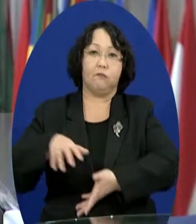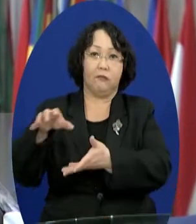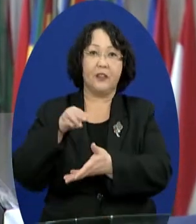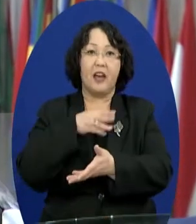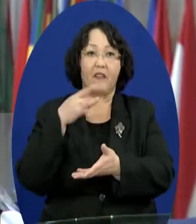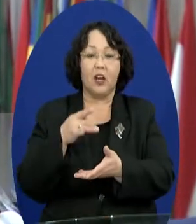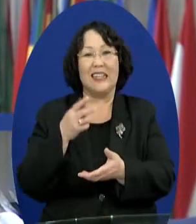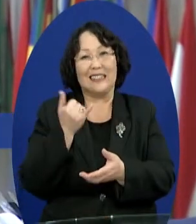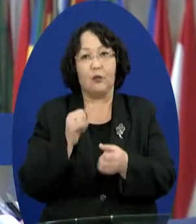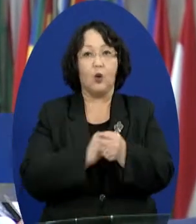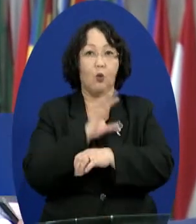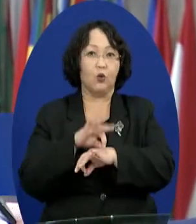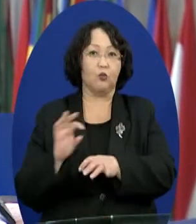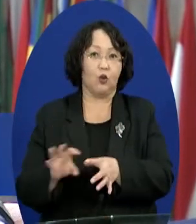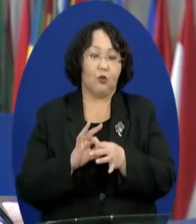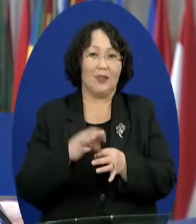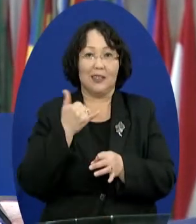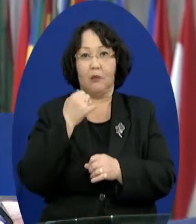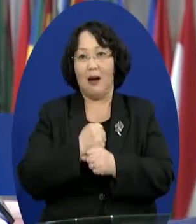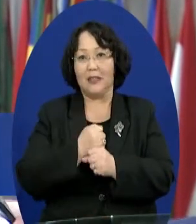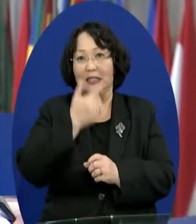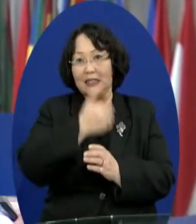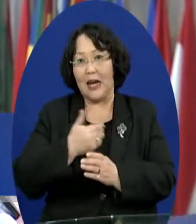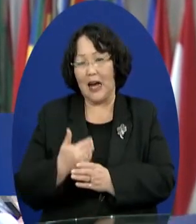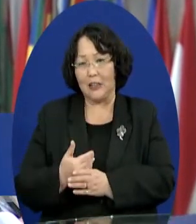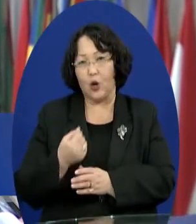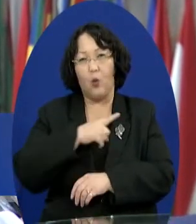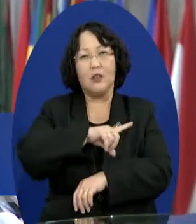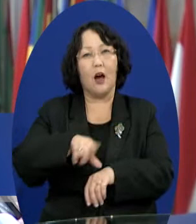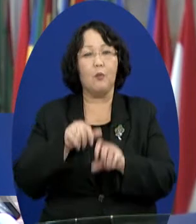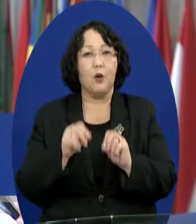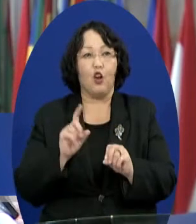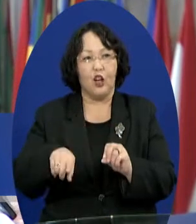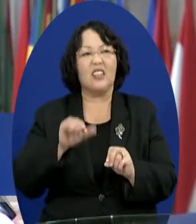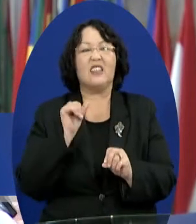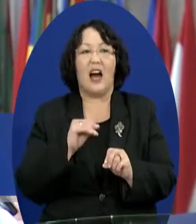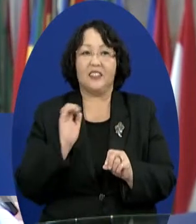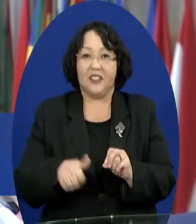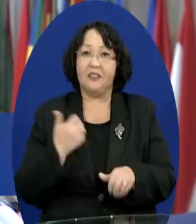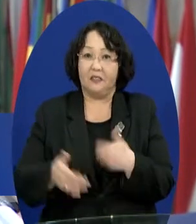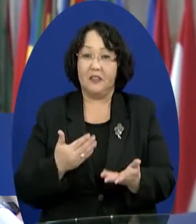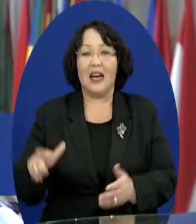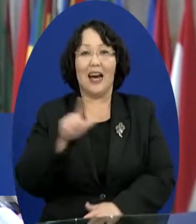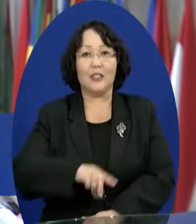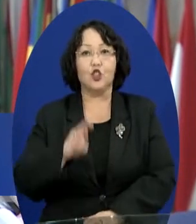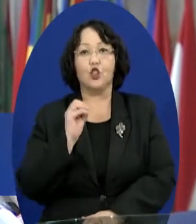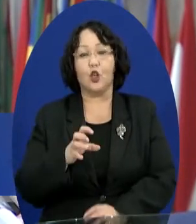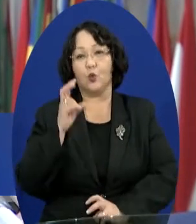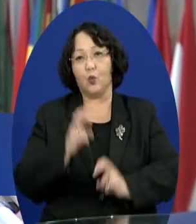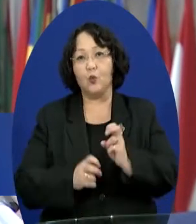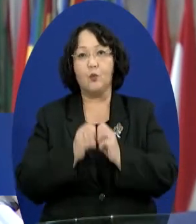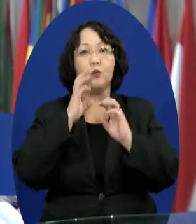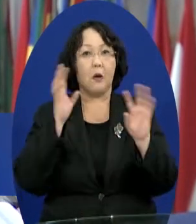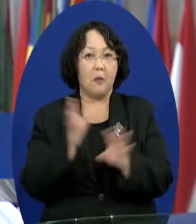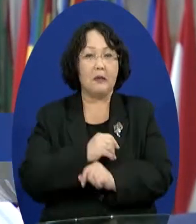ковидос болоод зарим ажлуудууд саарсан боловч одоо яаж энийг эрчимжүүлэх вэ? За газрын тосны үйлдвэрийн одоо бүтээн